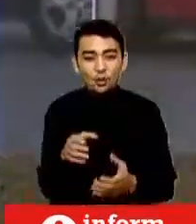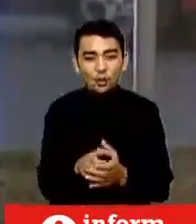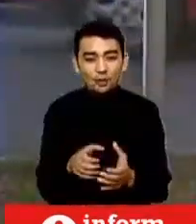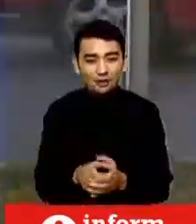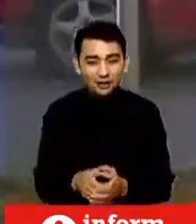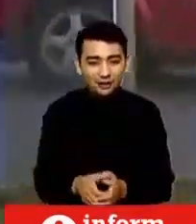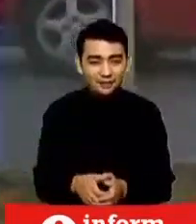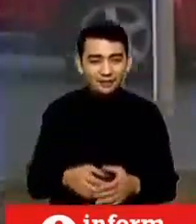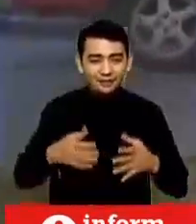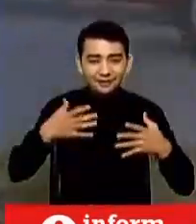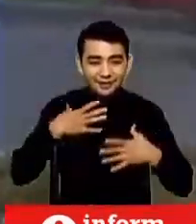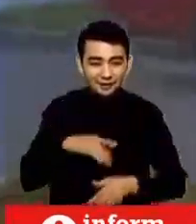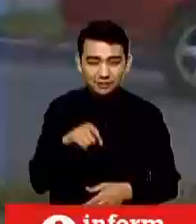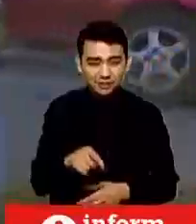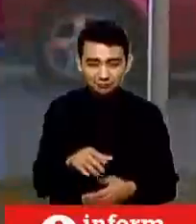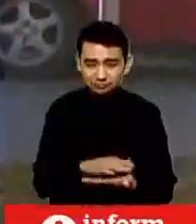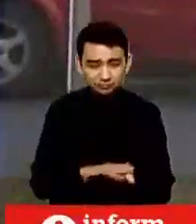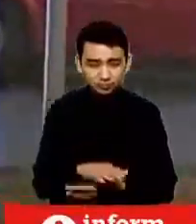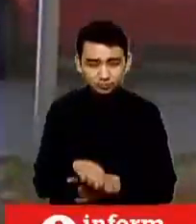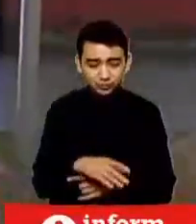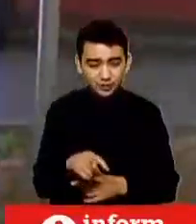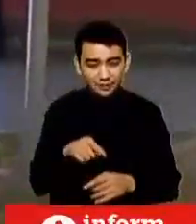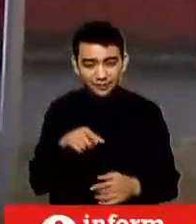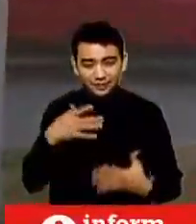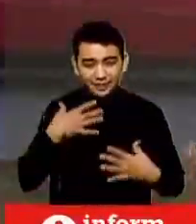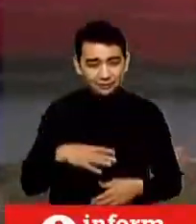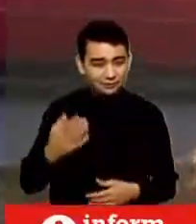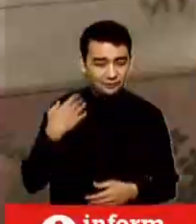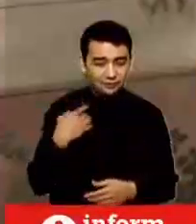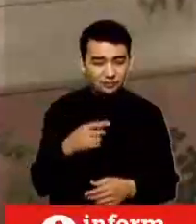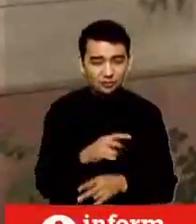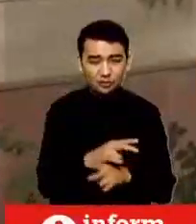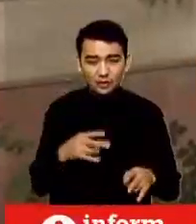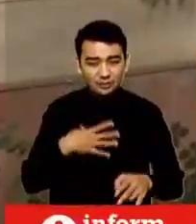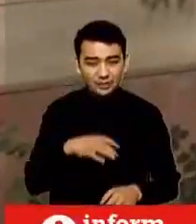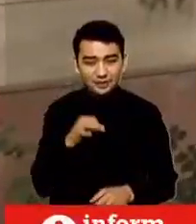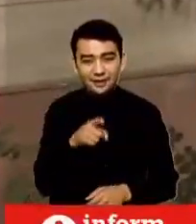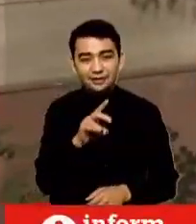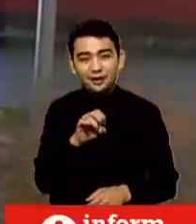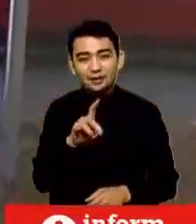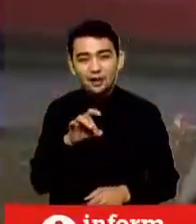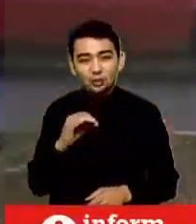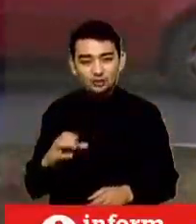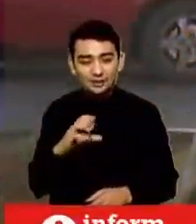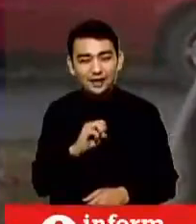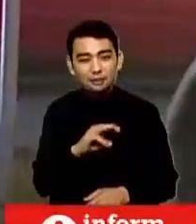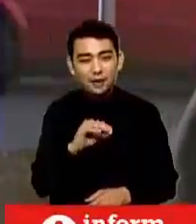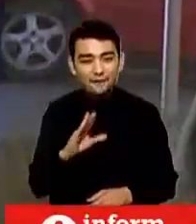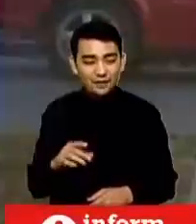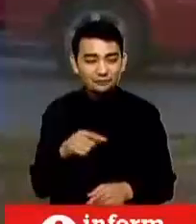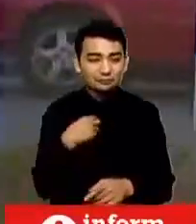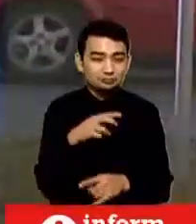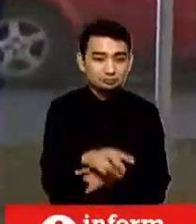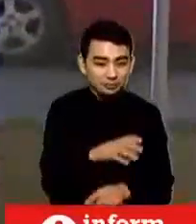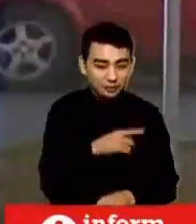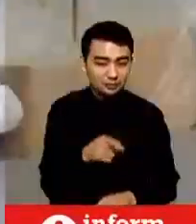не находилась. Сейчас мы находимся по адресу Сатпаева 35А, здесь находится нотариус, и здесь слышать не слышали